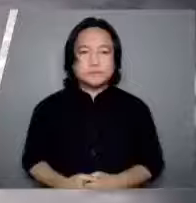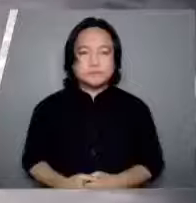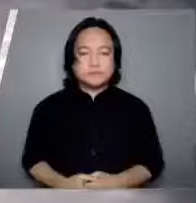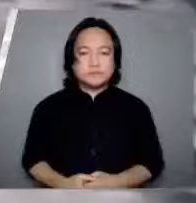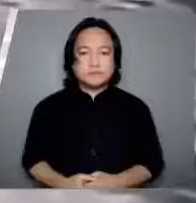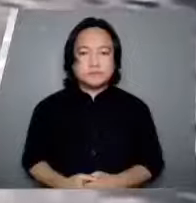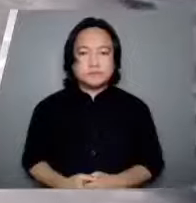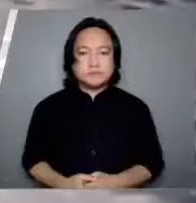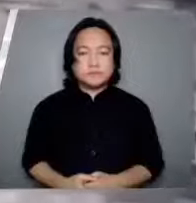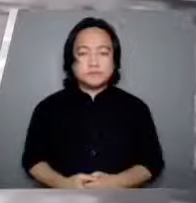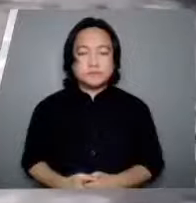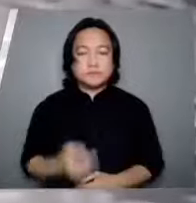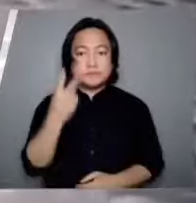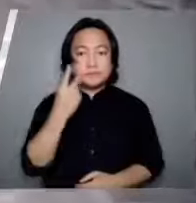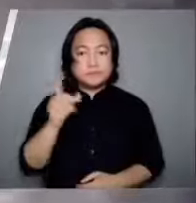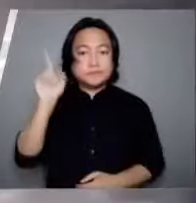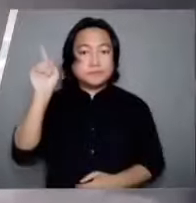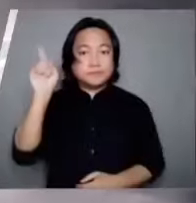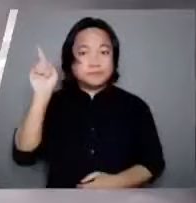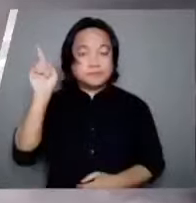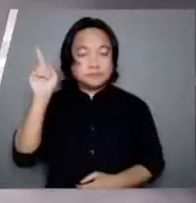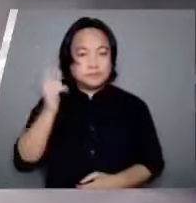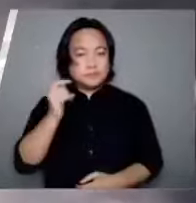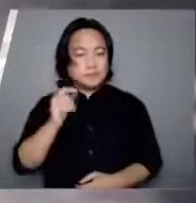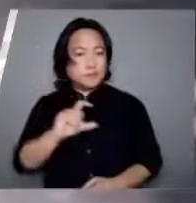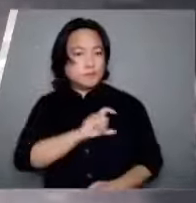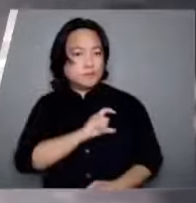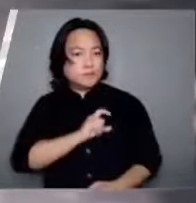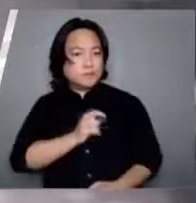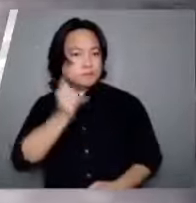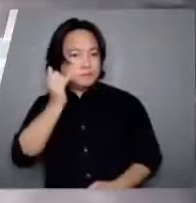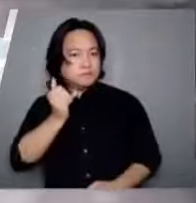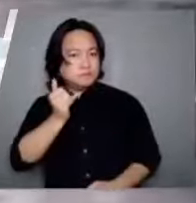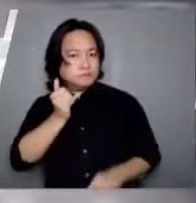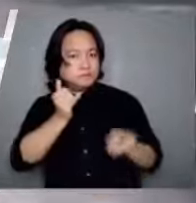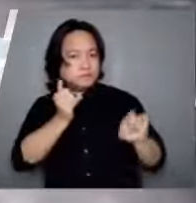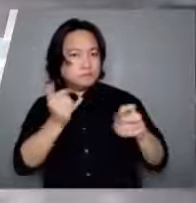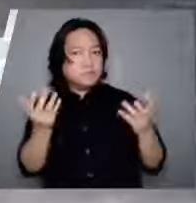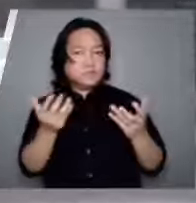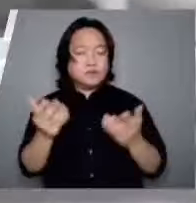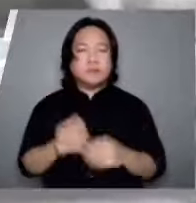Kuha ito ng body-worn camera ng pulisya sa kalsada sa Barangay San Jose, Navotas City.